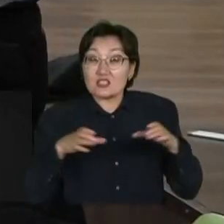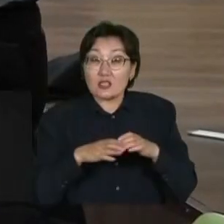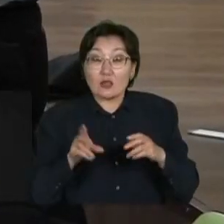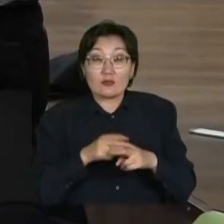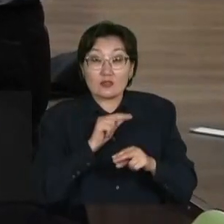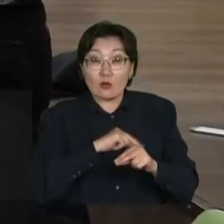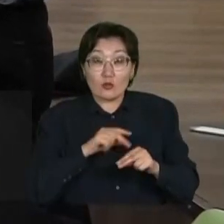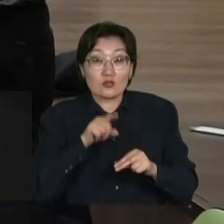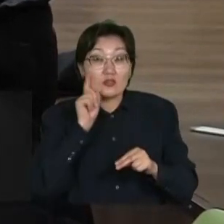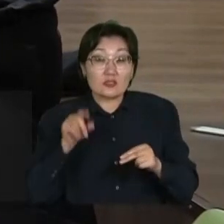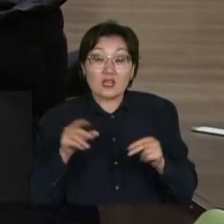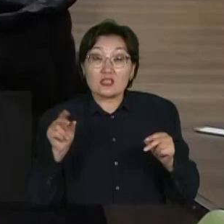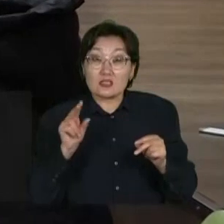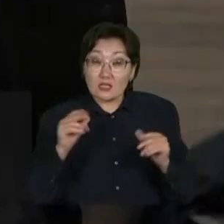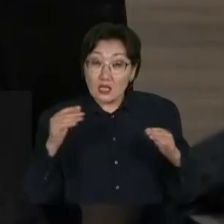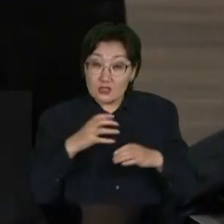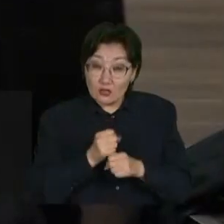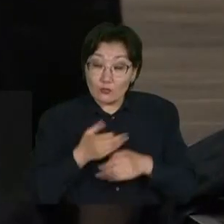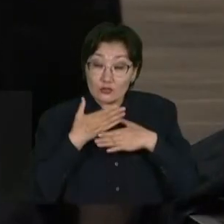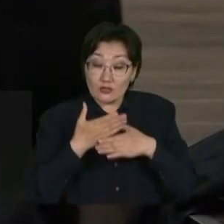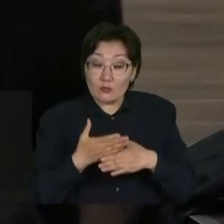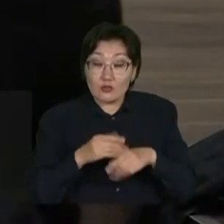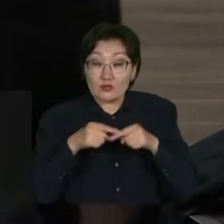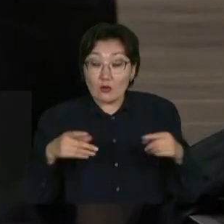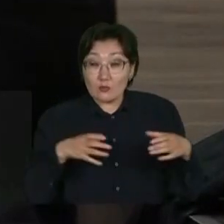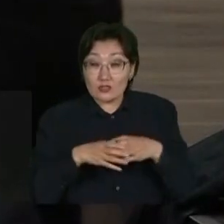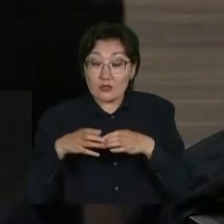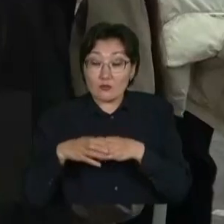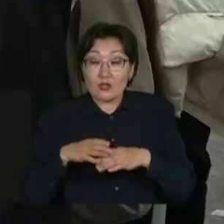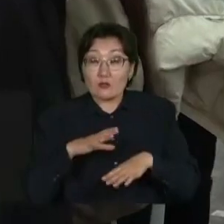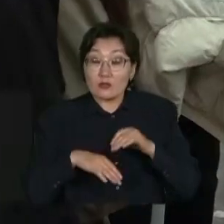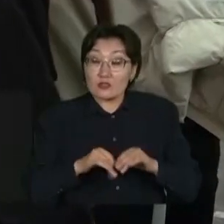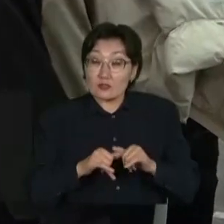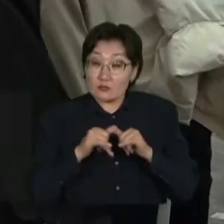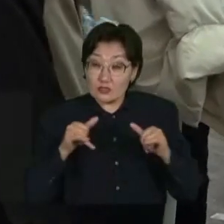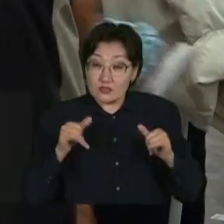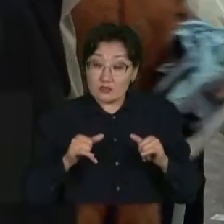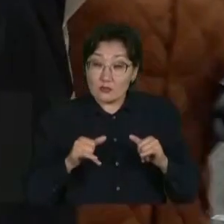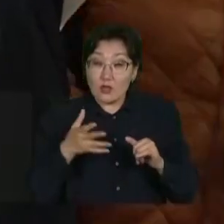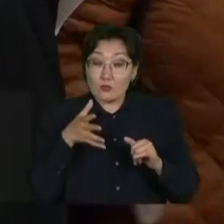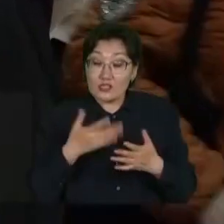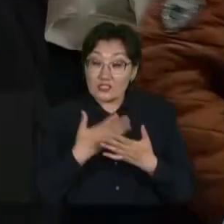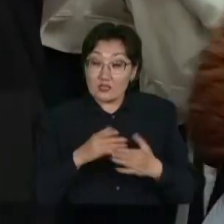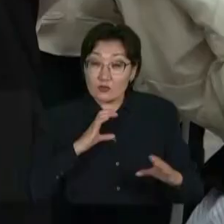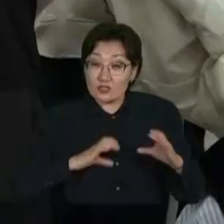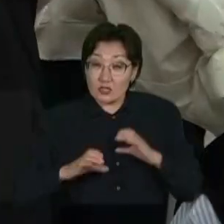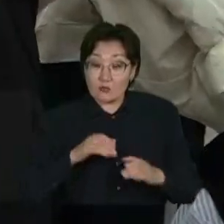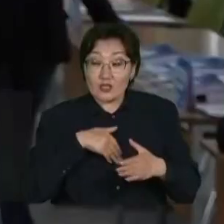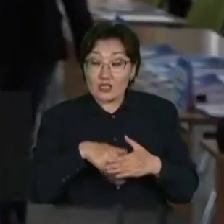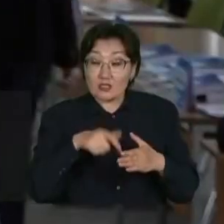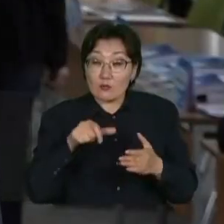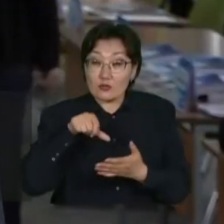азаюына себепші. Сондай-ақ жұмысқа орналастырушы мүдделі құрылымдардың біліктілігін де арттырады. Биылғы жәрмеңкеге 5000-ға жуық студент пен ерікті